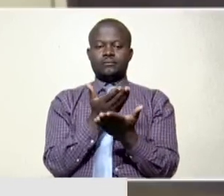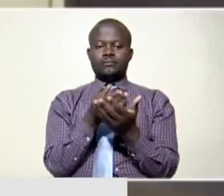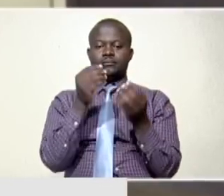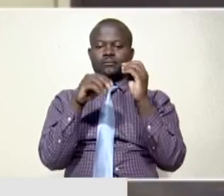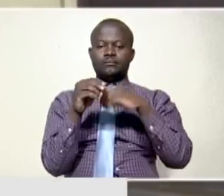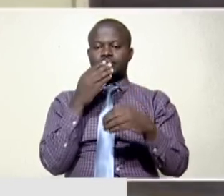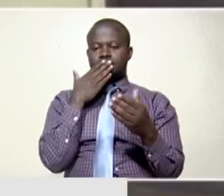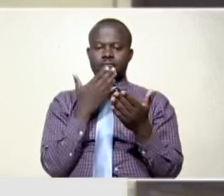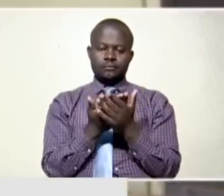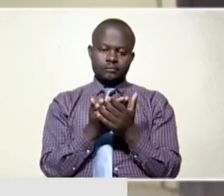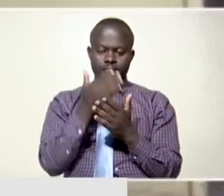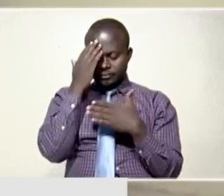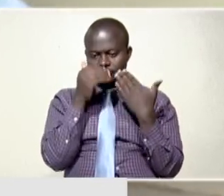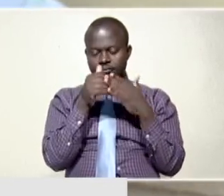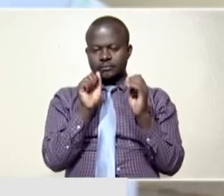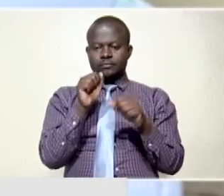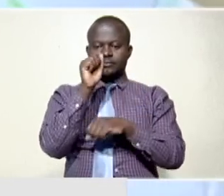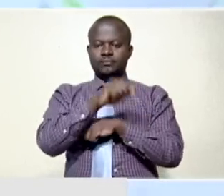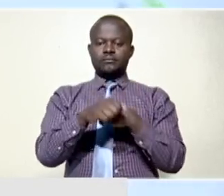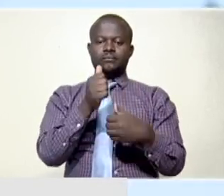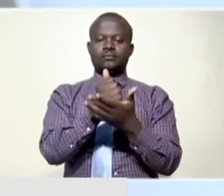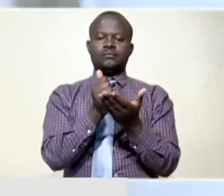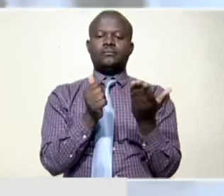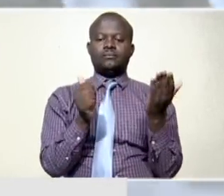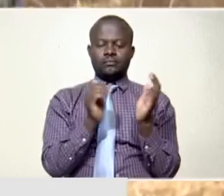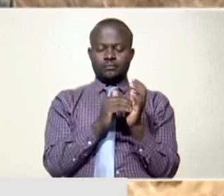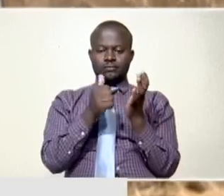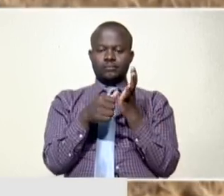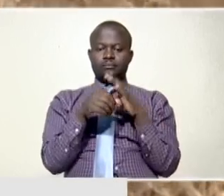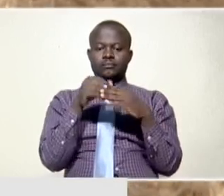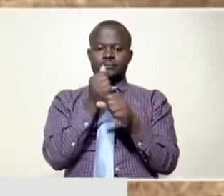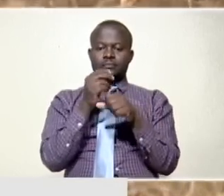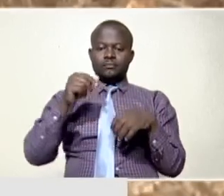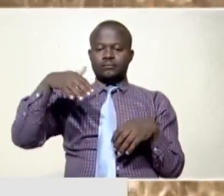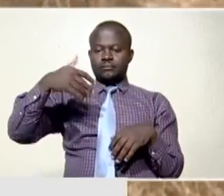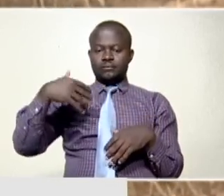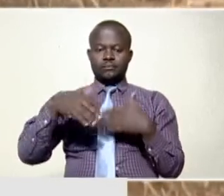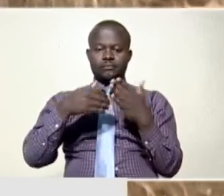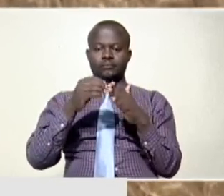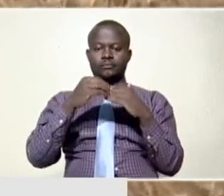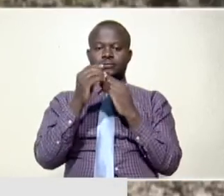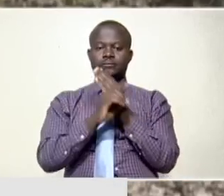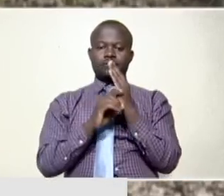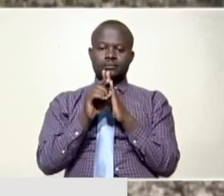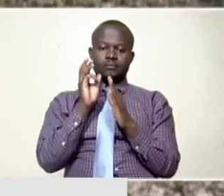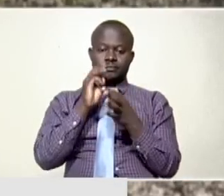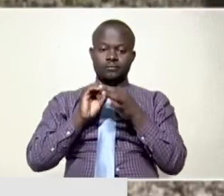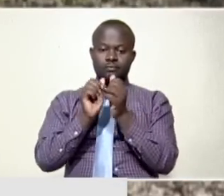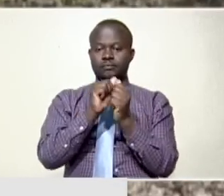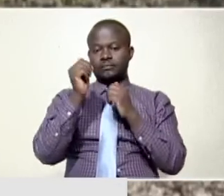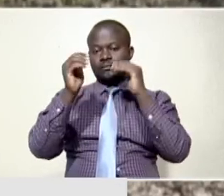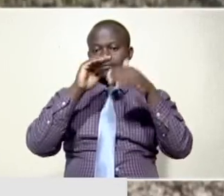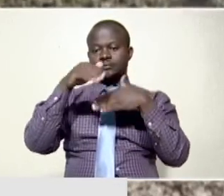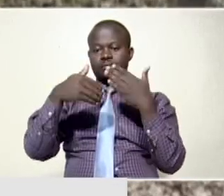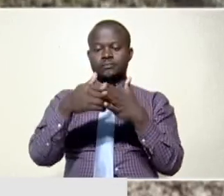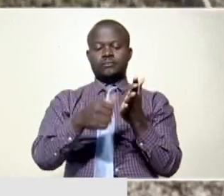umusaruro mwiza kugira ngo birusheho kubagirira akamaro. Naho ku kibazo cy'abakozi bahenze, ngo ubuyobozi bw'akarere buzafatanya n'izindi nzego